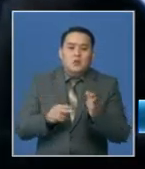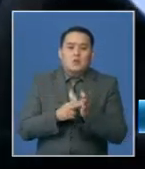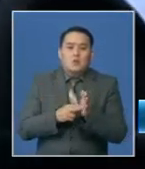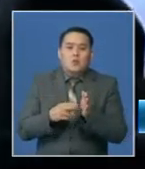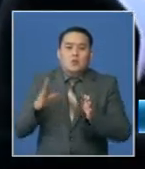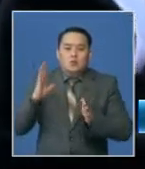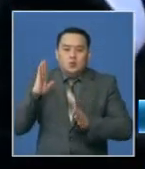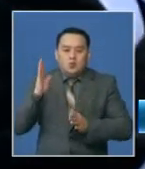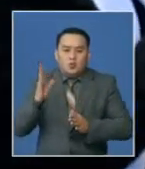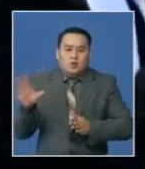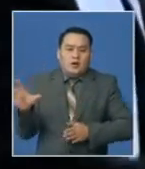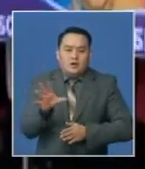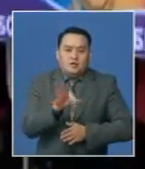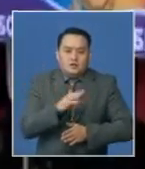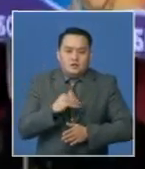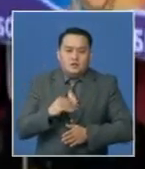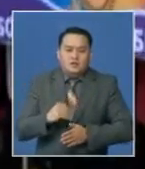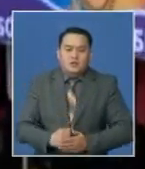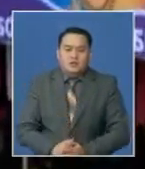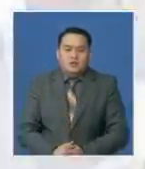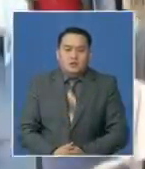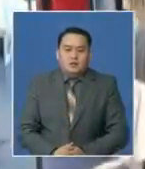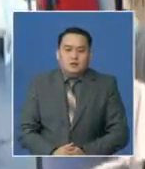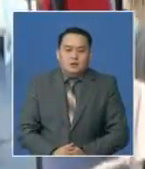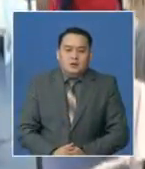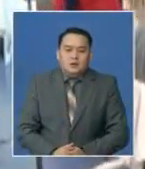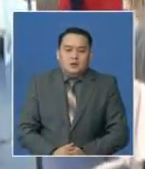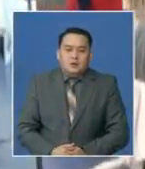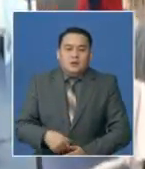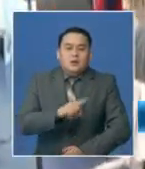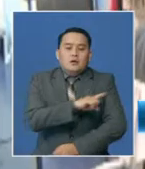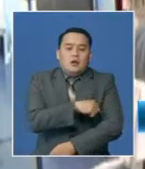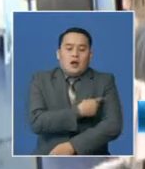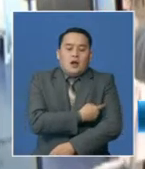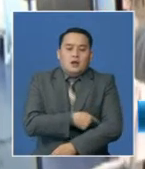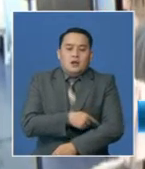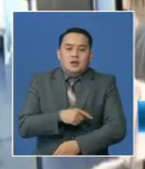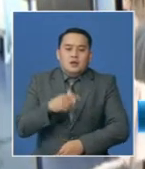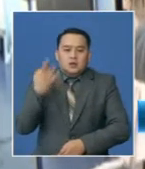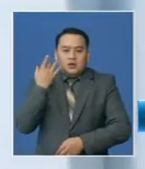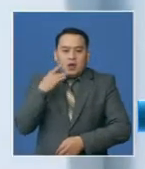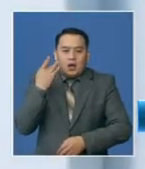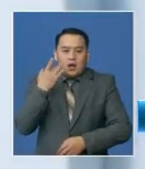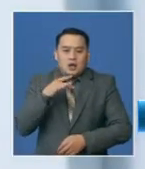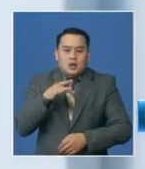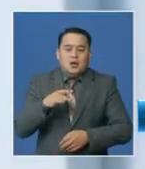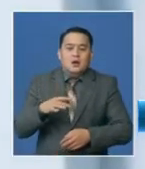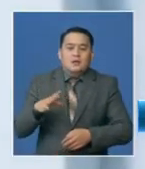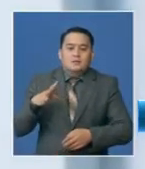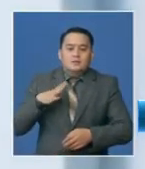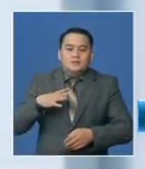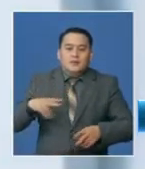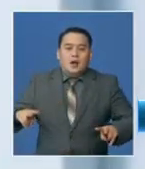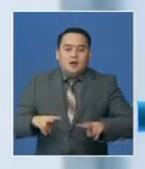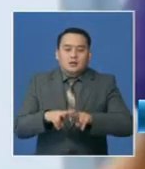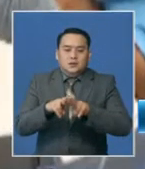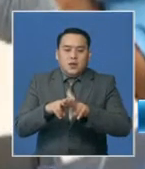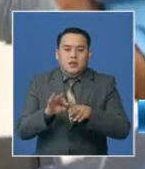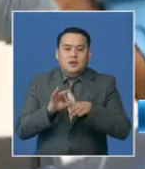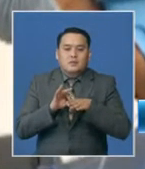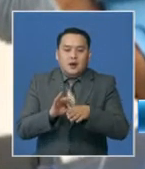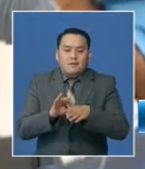Многие проблемы удалось решить на месте, говорят пассажиры поезда. На 25-й остановке был не менее плотный график. Впереди новые города